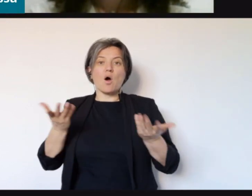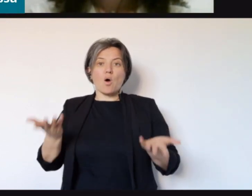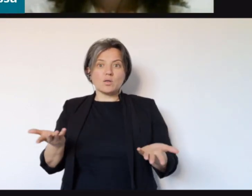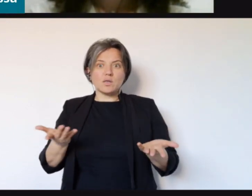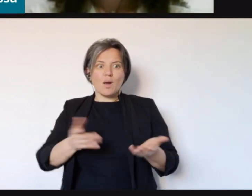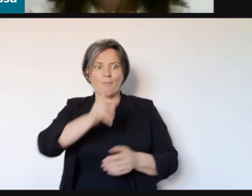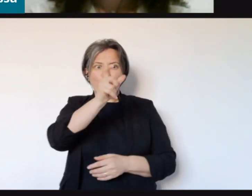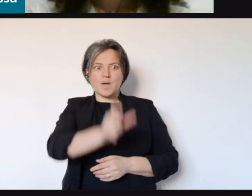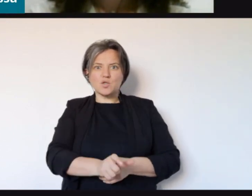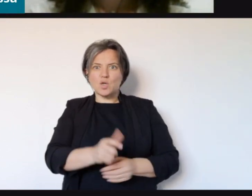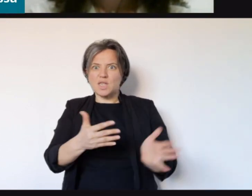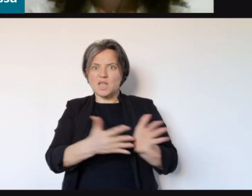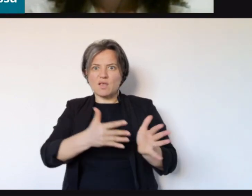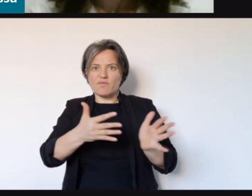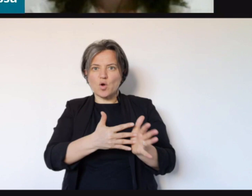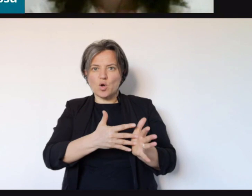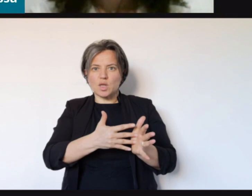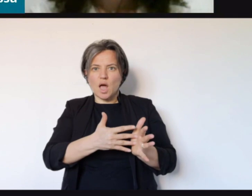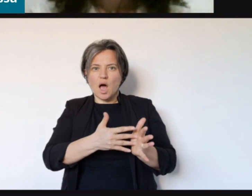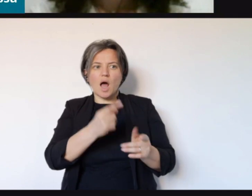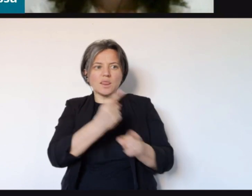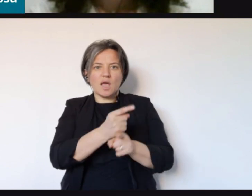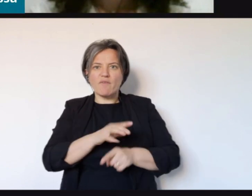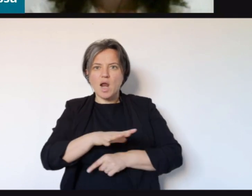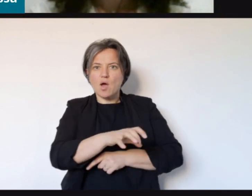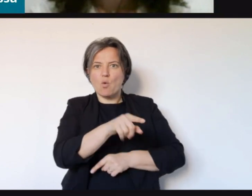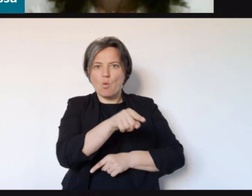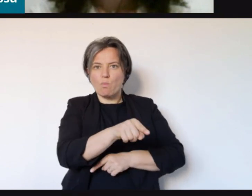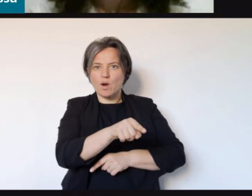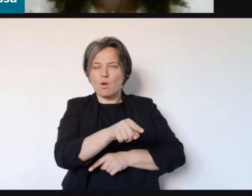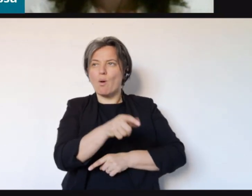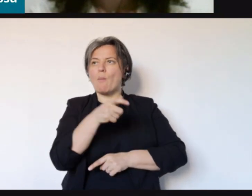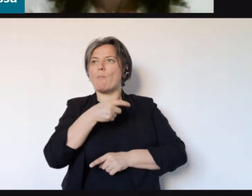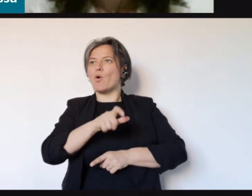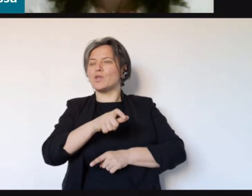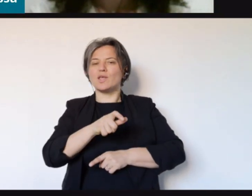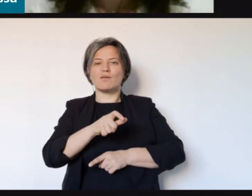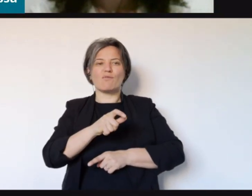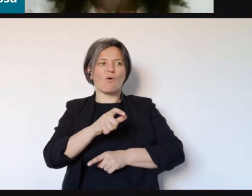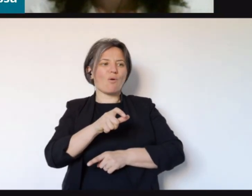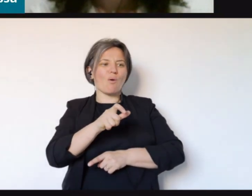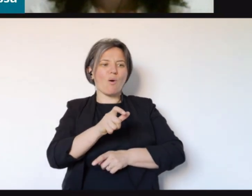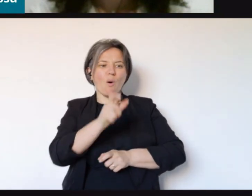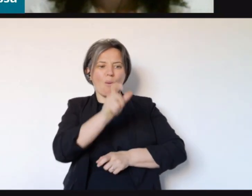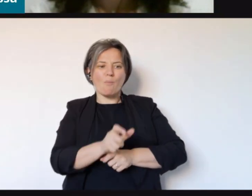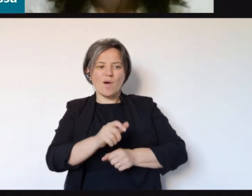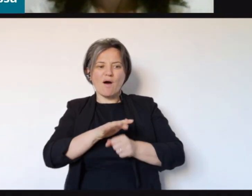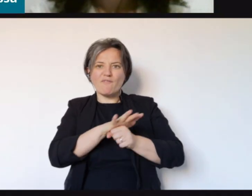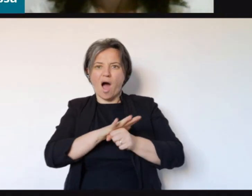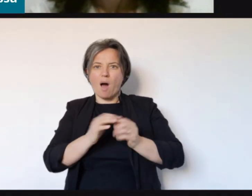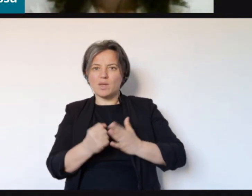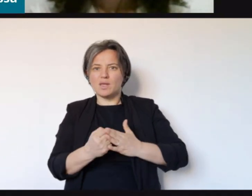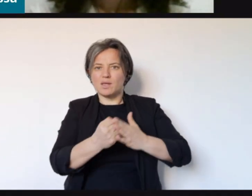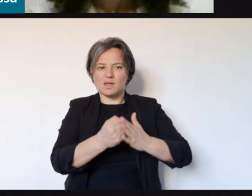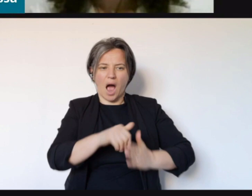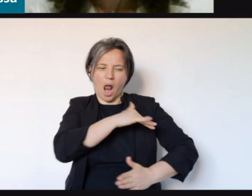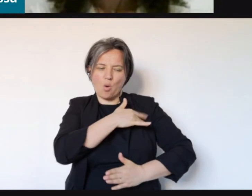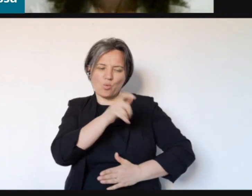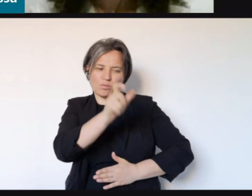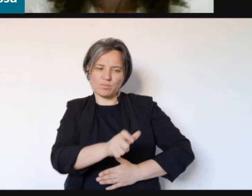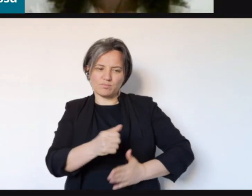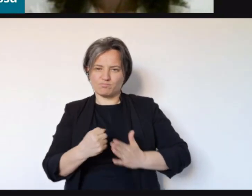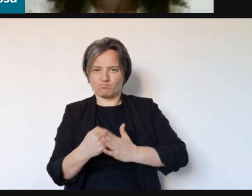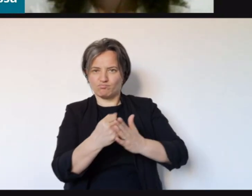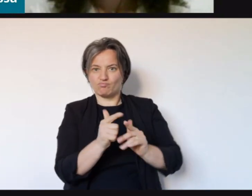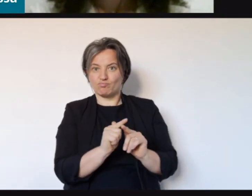le persone che rimanevano indietro prima, perché magari non avevano una famiglia dietro che li aiutava